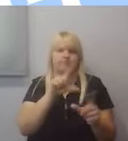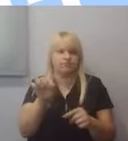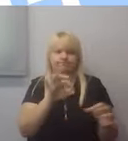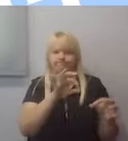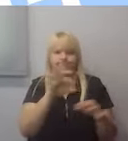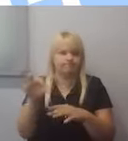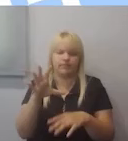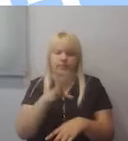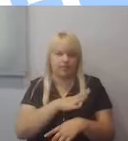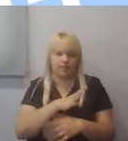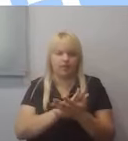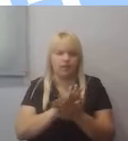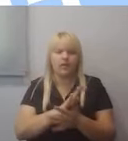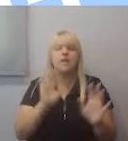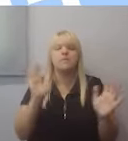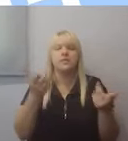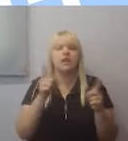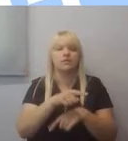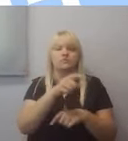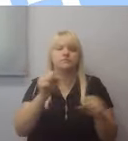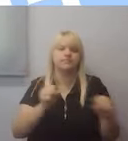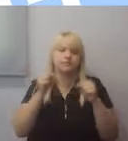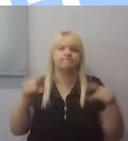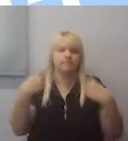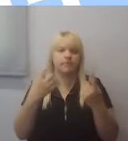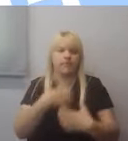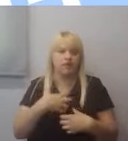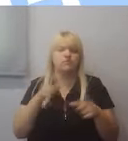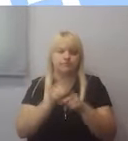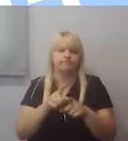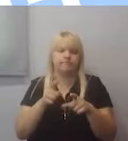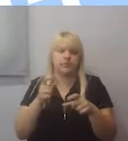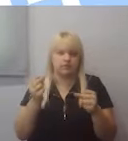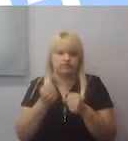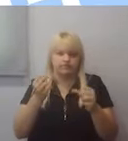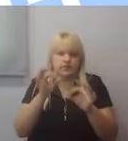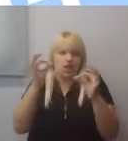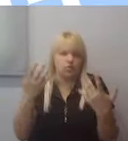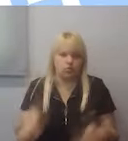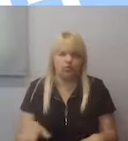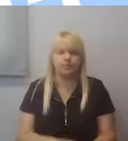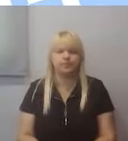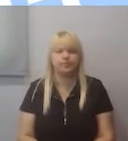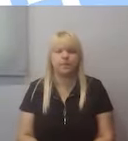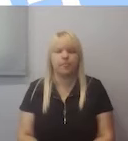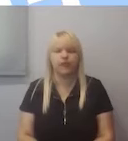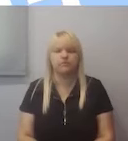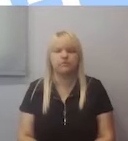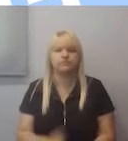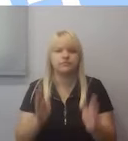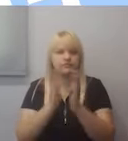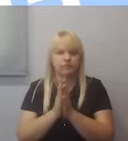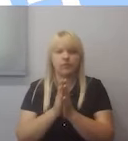nu pie tā mums ir jāstrādā un to arī mēs darām tā tad ir lūk tie pulcēšanās